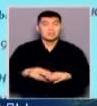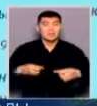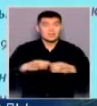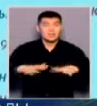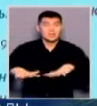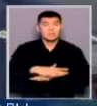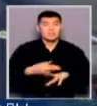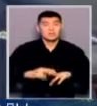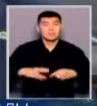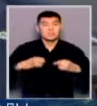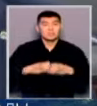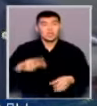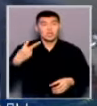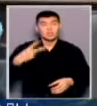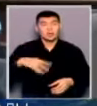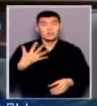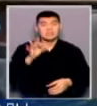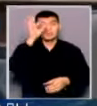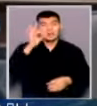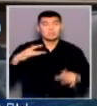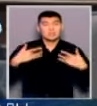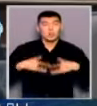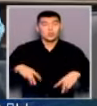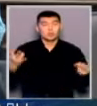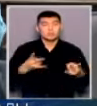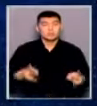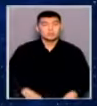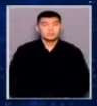еліміздегі шенеуніктердің 25% қысқартылуы қажет.